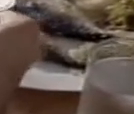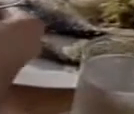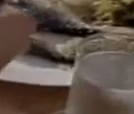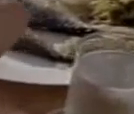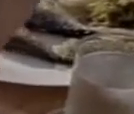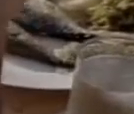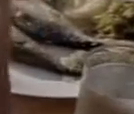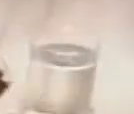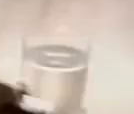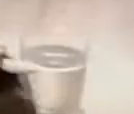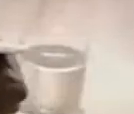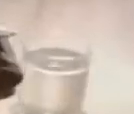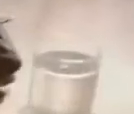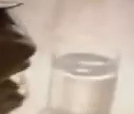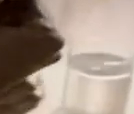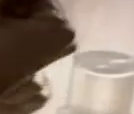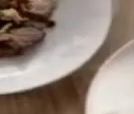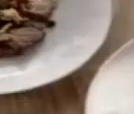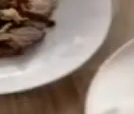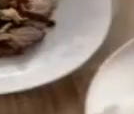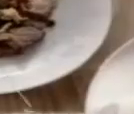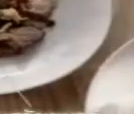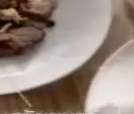จะได้มีโปรตีนนี่